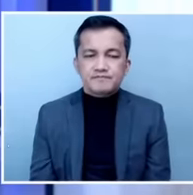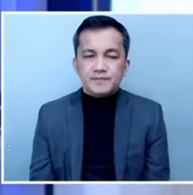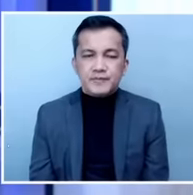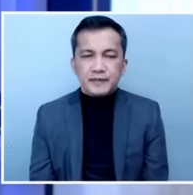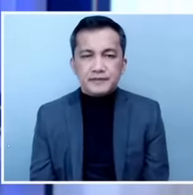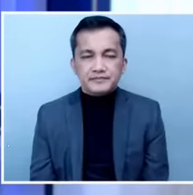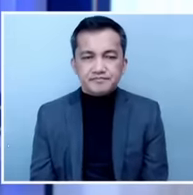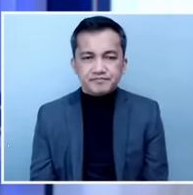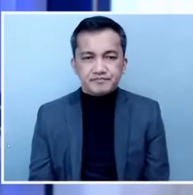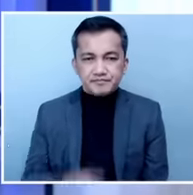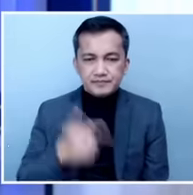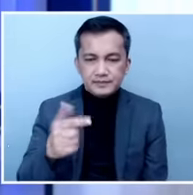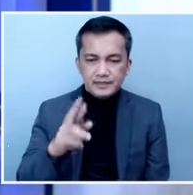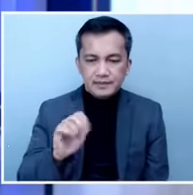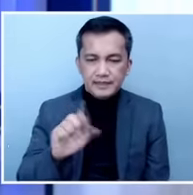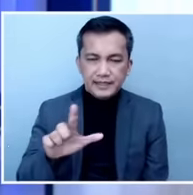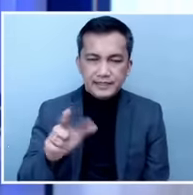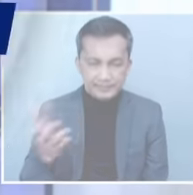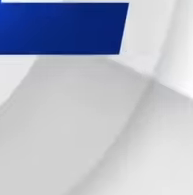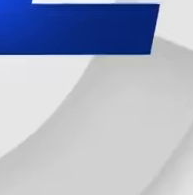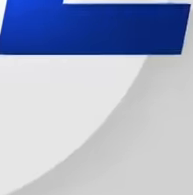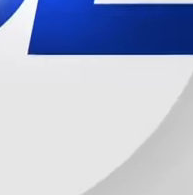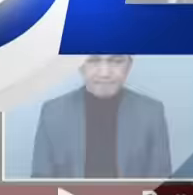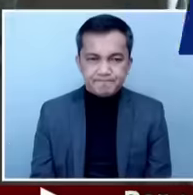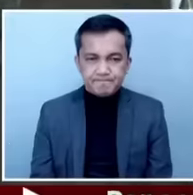Nagpapatrol, Rafael Bosano.